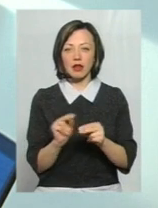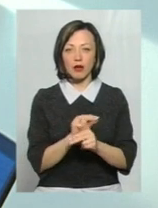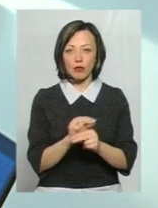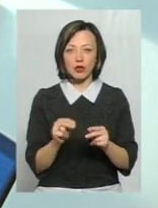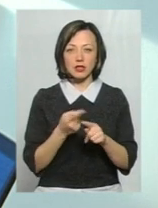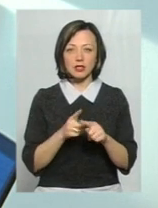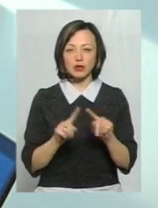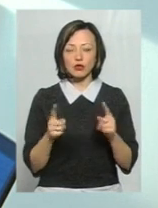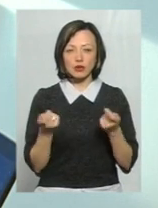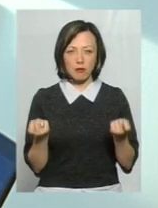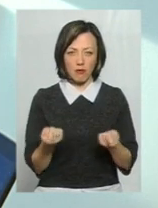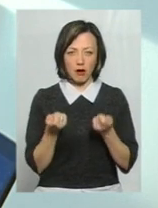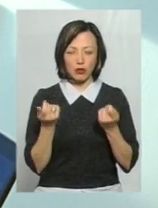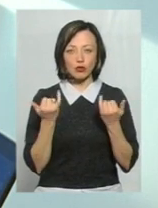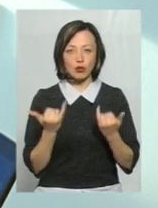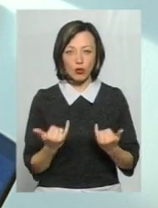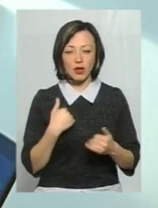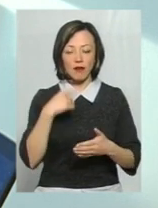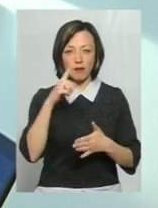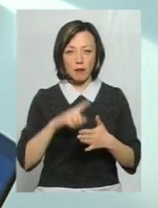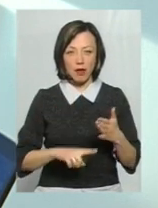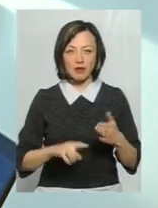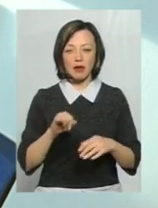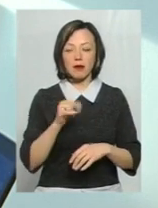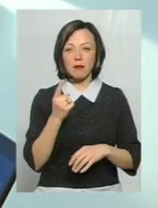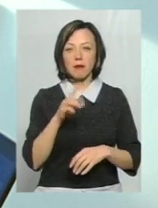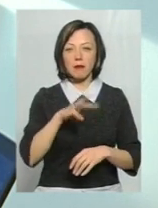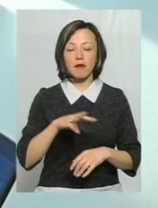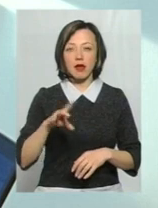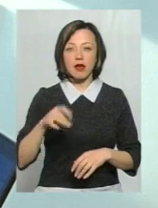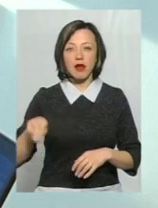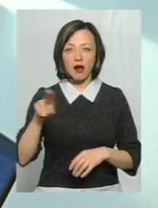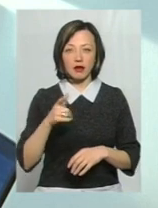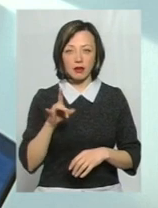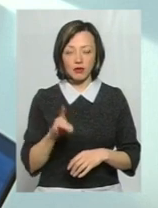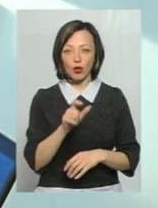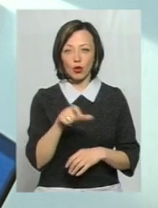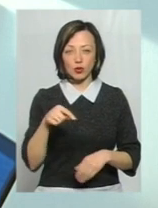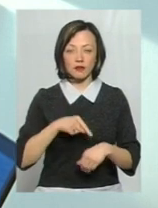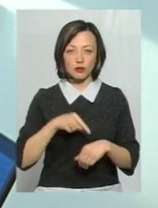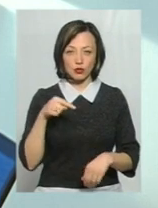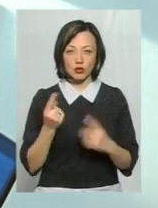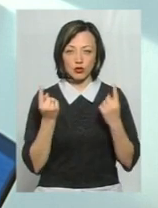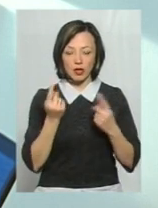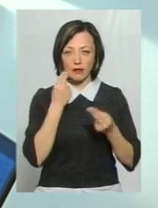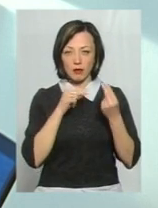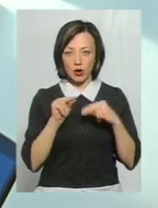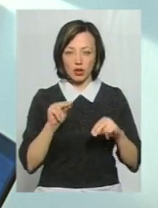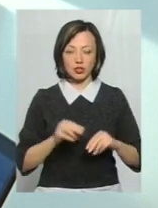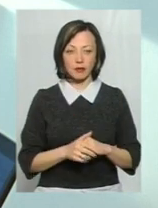це надзвичайно мало. Сьогодні я впевнений, що і мільярд гривень, якщо б був, люди б відчули суттєвого